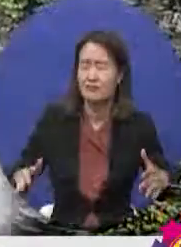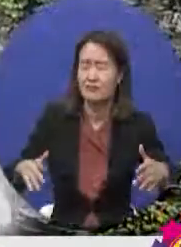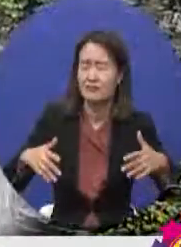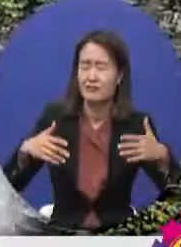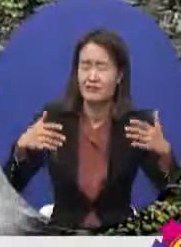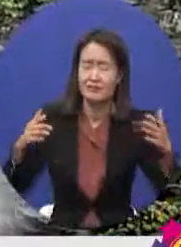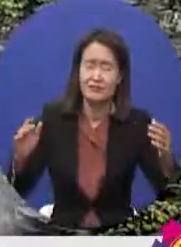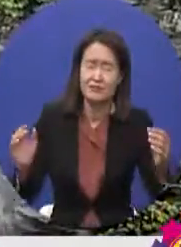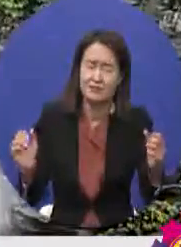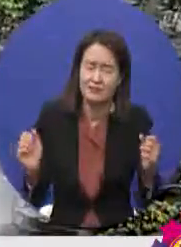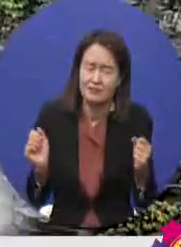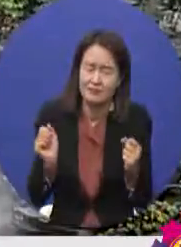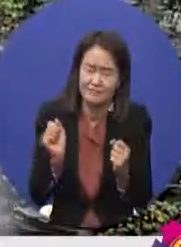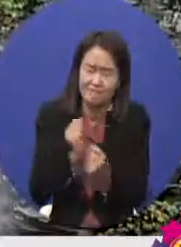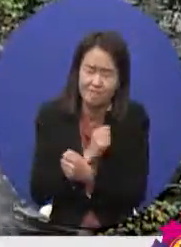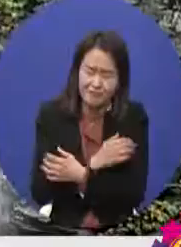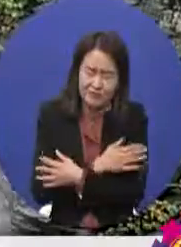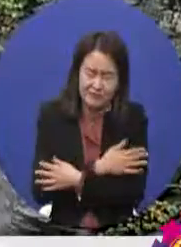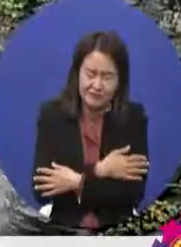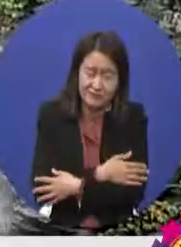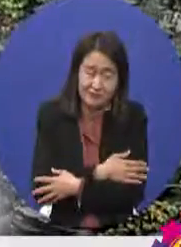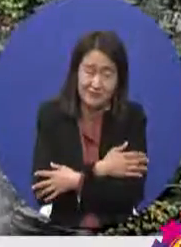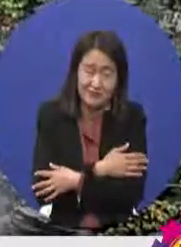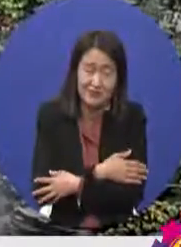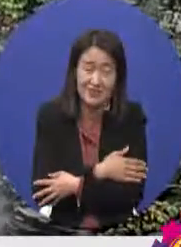찬바람 싸늘하게